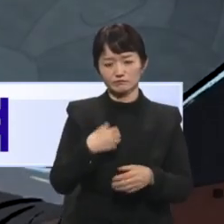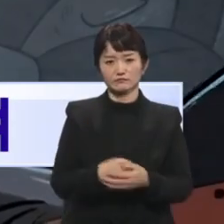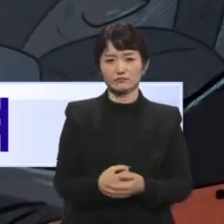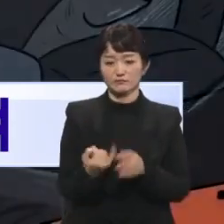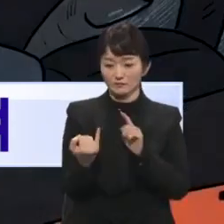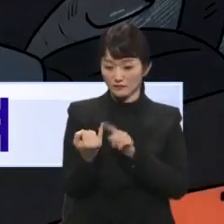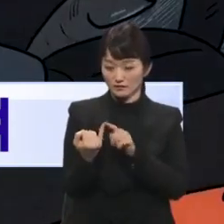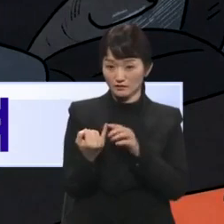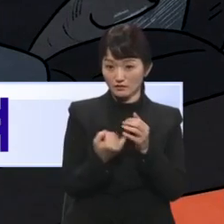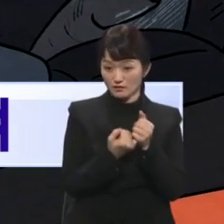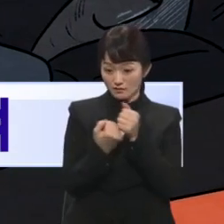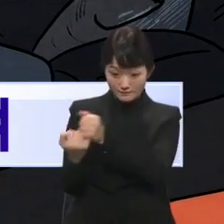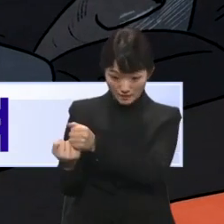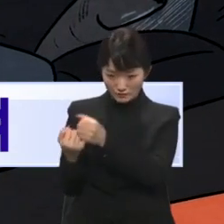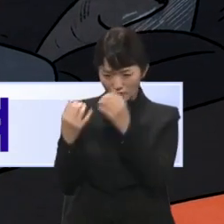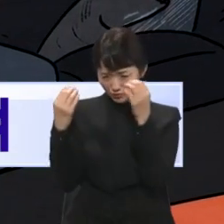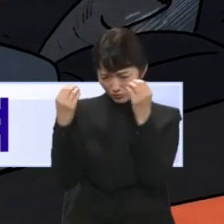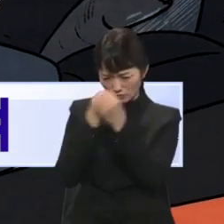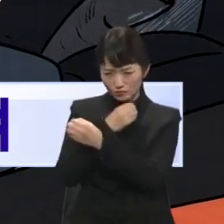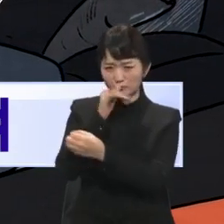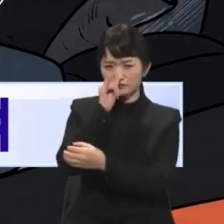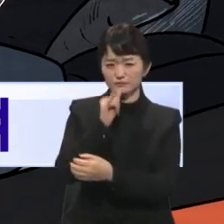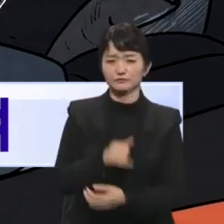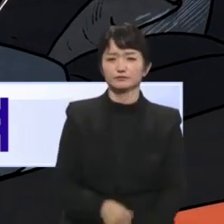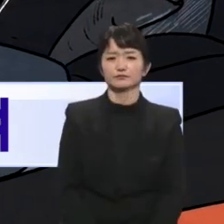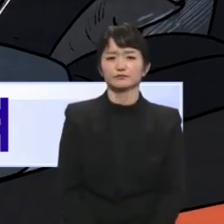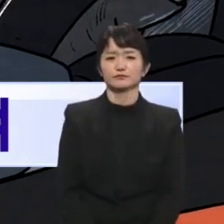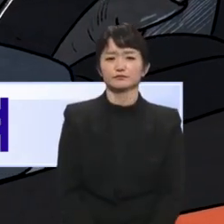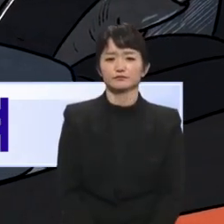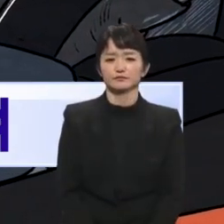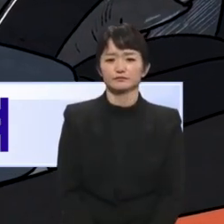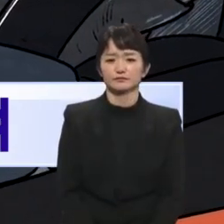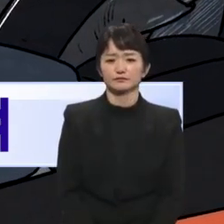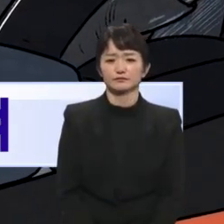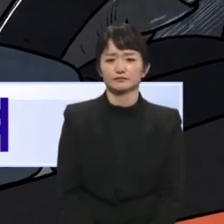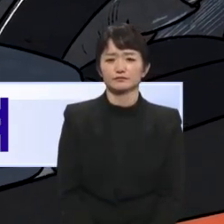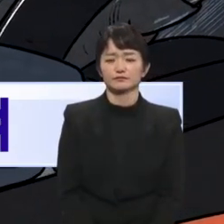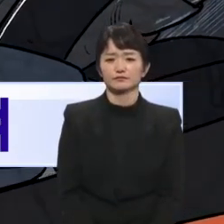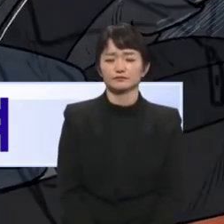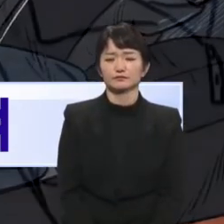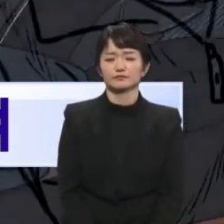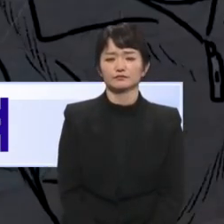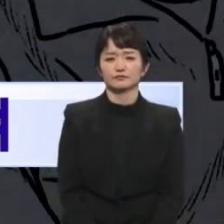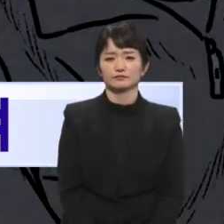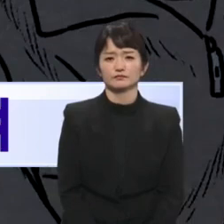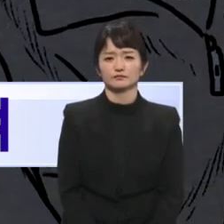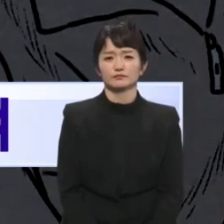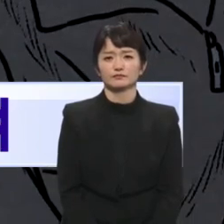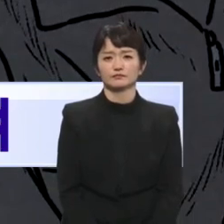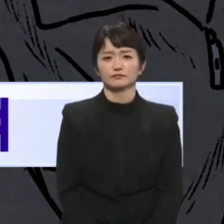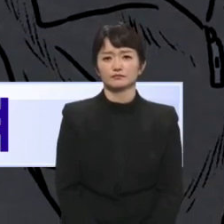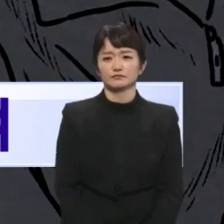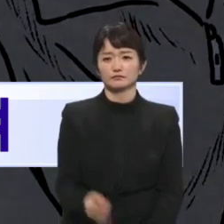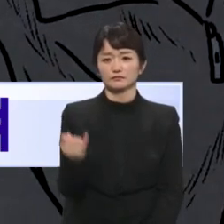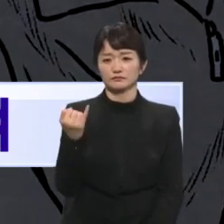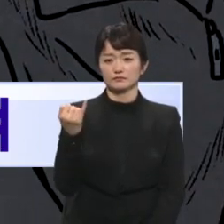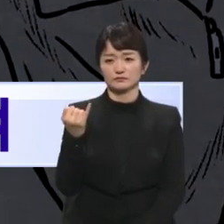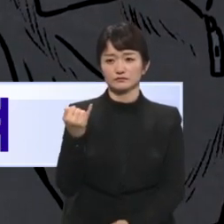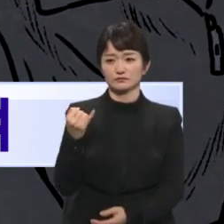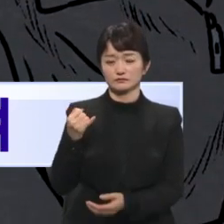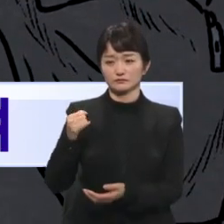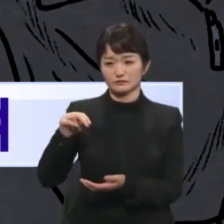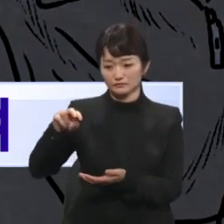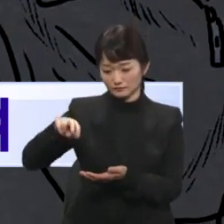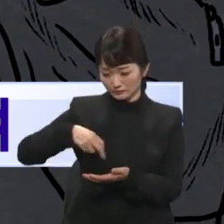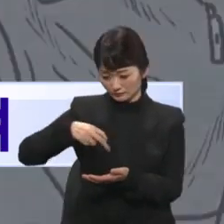걸로 오인을 가능성이 굉장히 높은 것 같습니다 그 이제 피해 여대생 숨진 여대생의 메시지를 보면 엄청